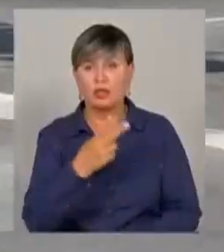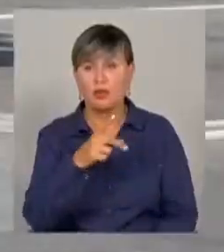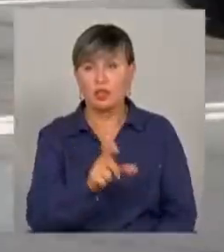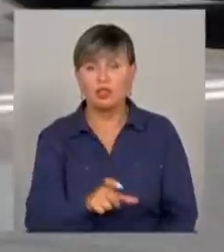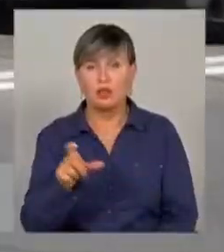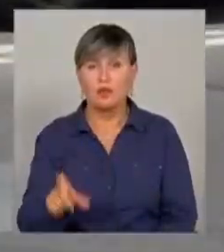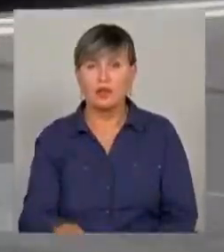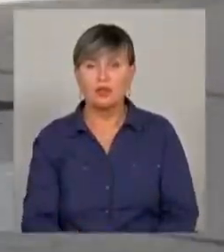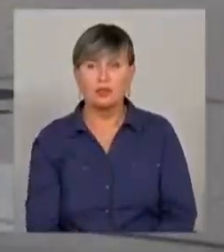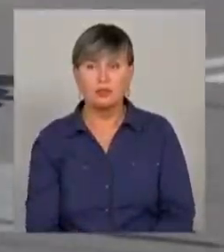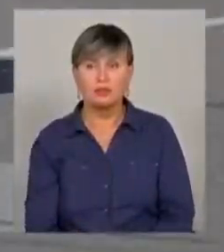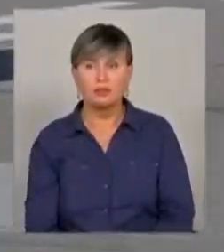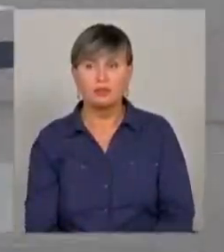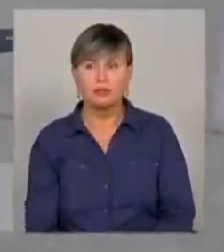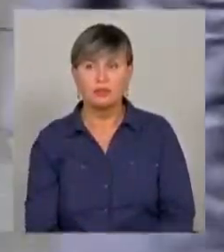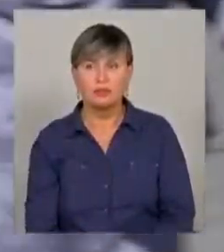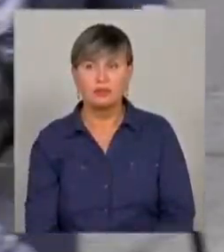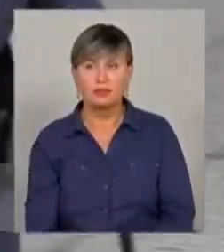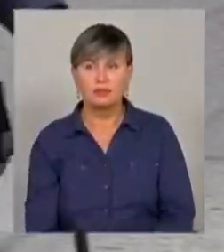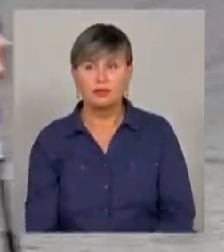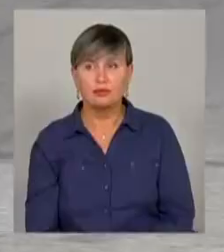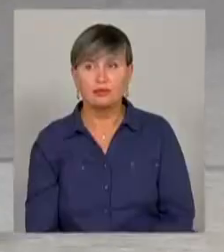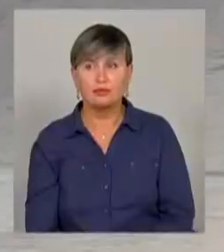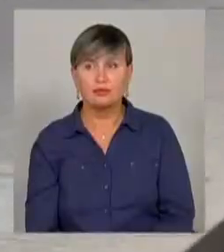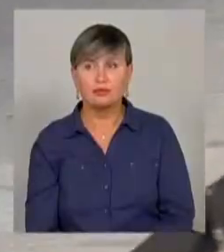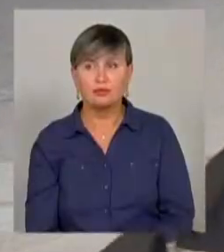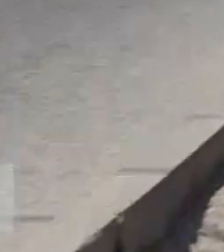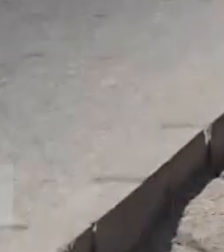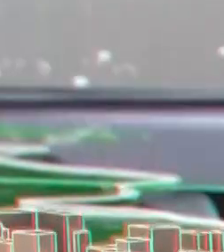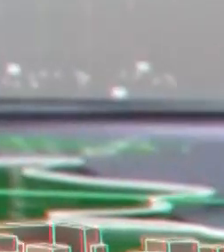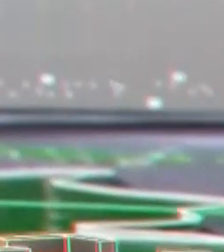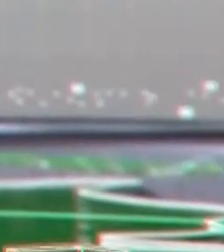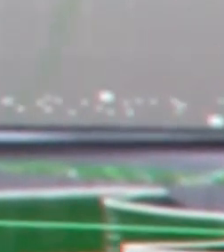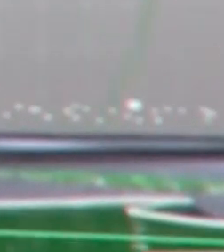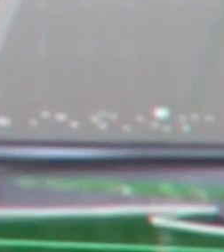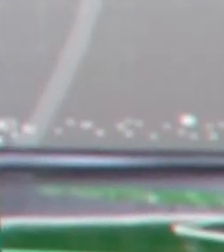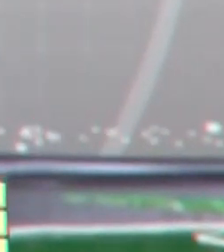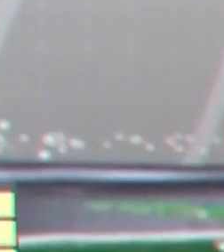человека. Айдана Нураш, Жаксылыктепберген, телеканал «Алматы».